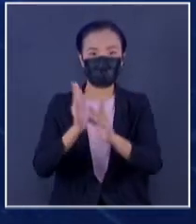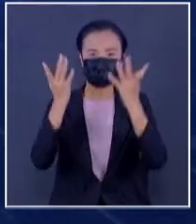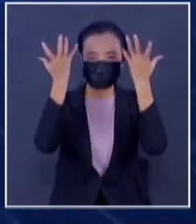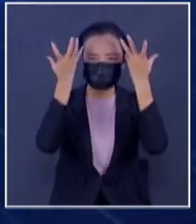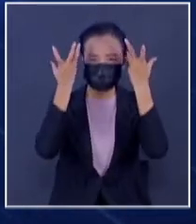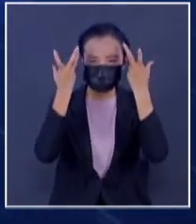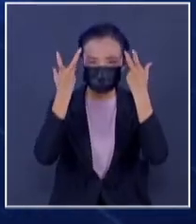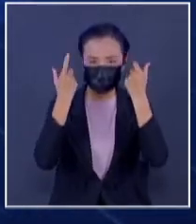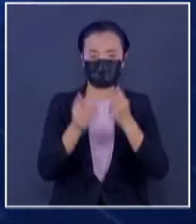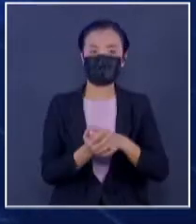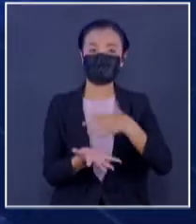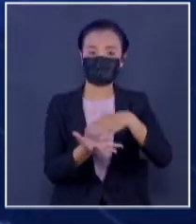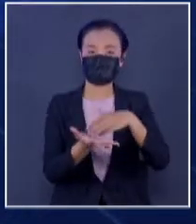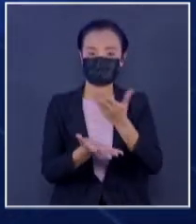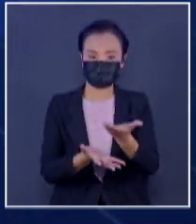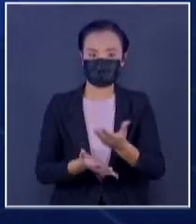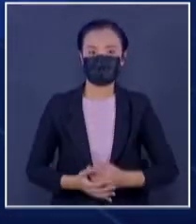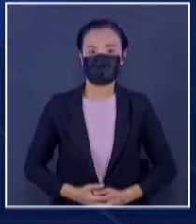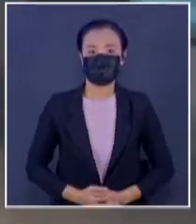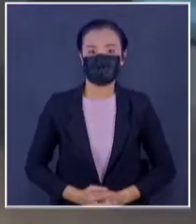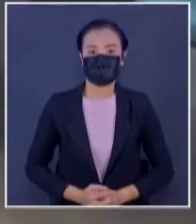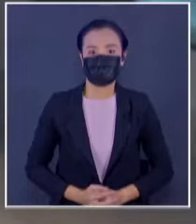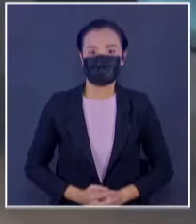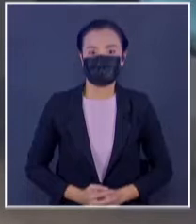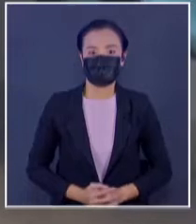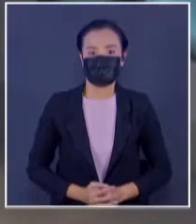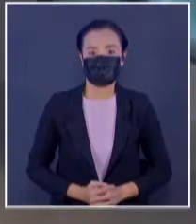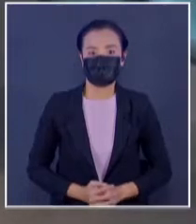เครียดหนักไปฟังเสียงของผู้ก่อเหตุกันหน่อยค่ะ